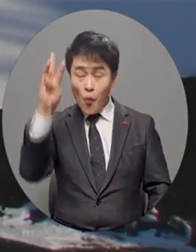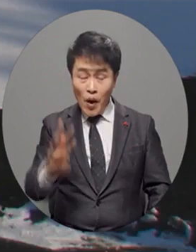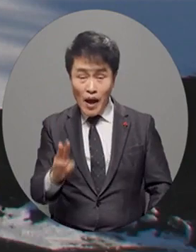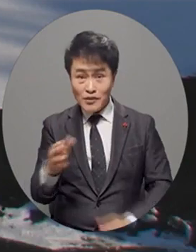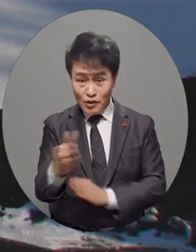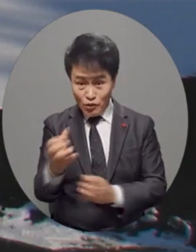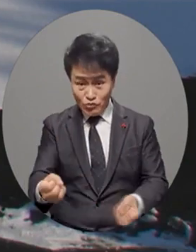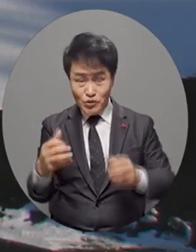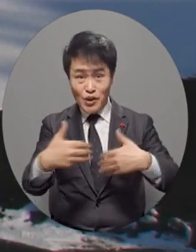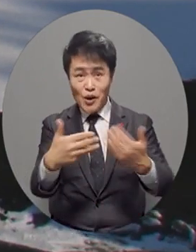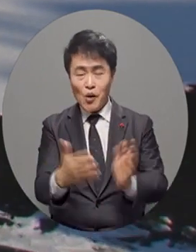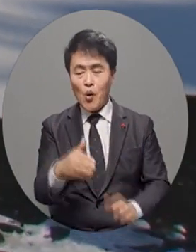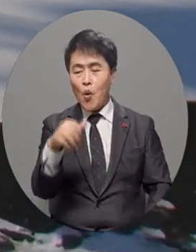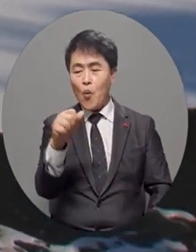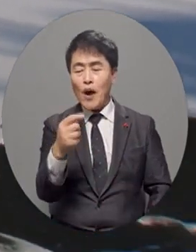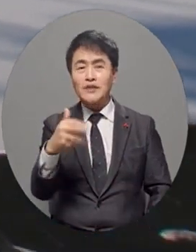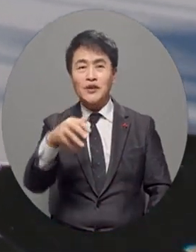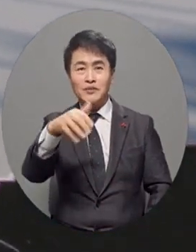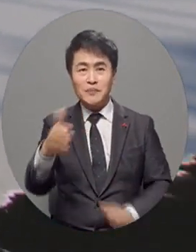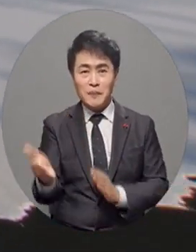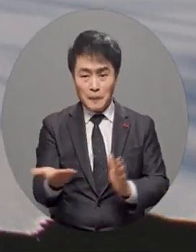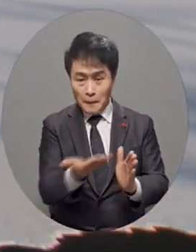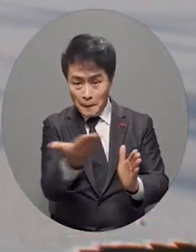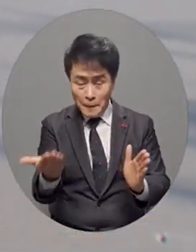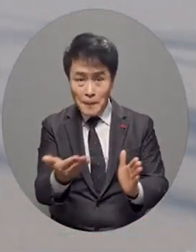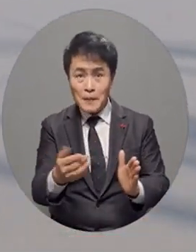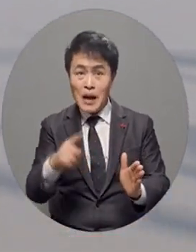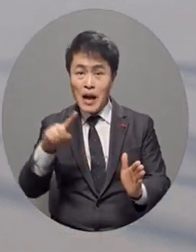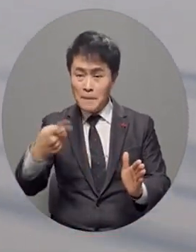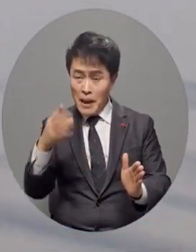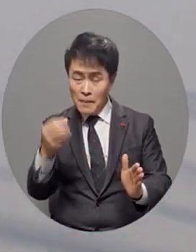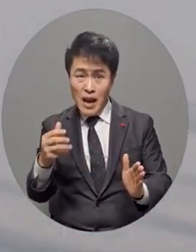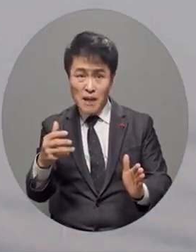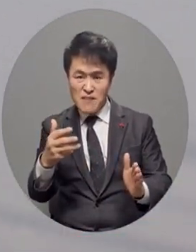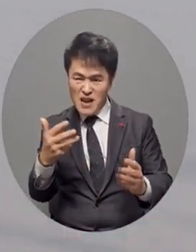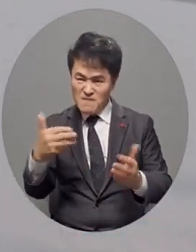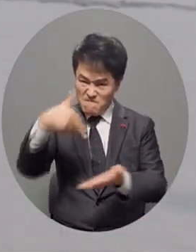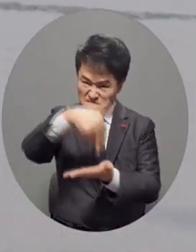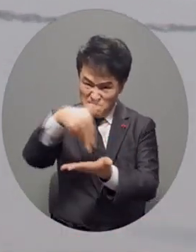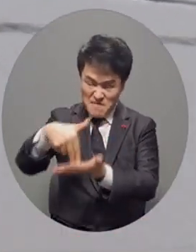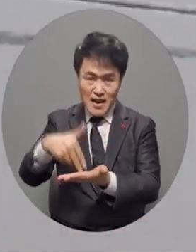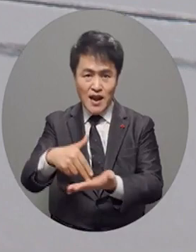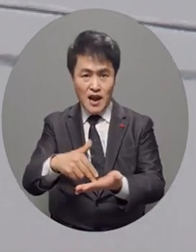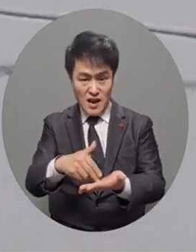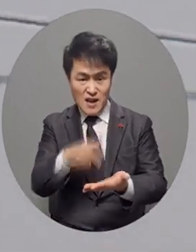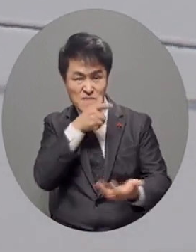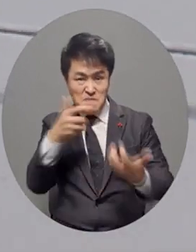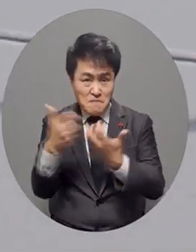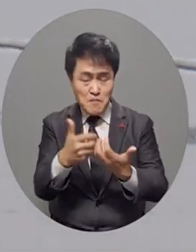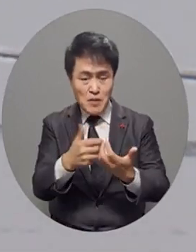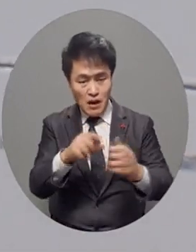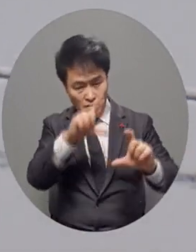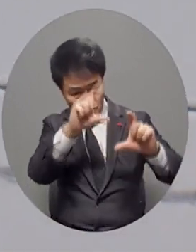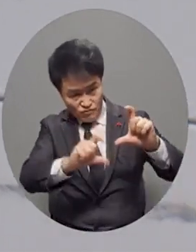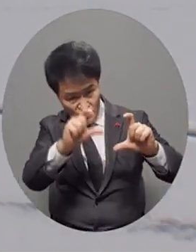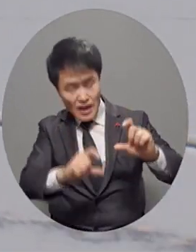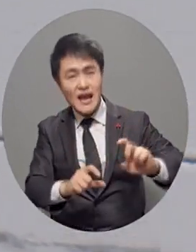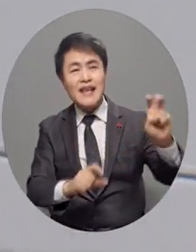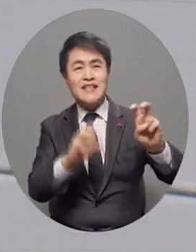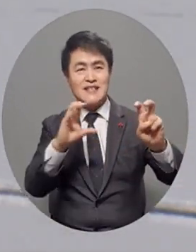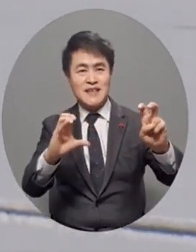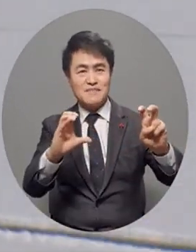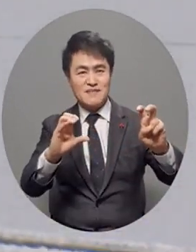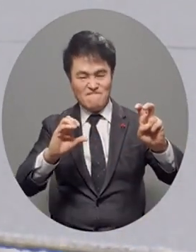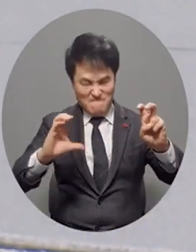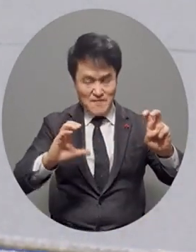펼쳐지는 화천천입니다. 100만 명이 넘는 사람들을 버텨내기 위해서는 얼음이 20cm 이상 두께로 얼어야 하는데요.